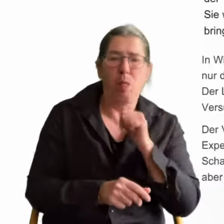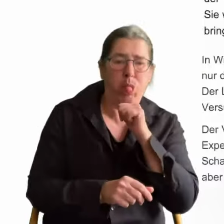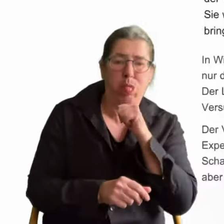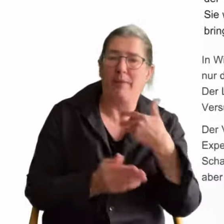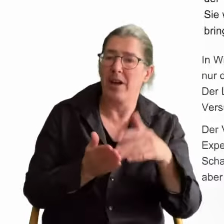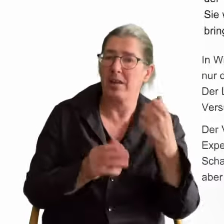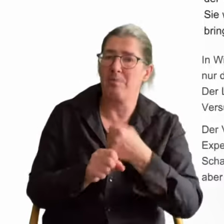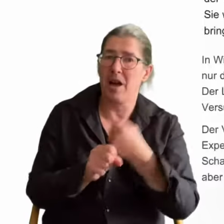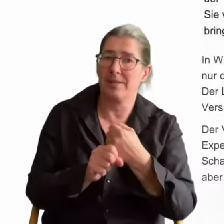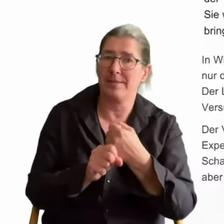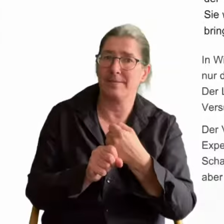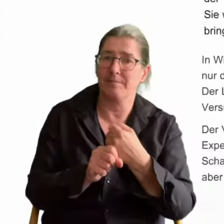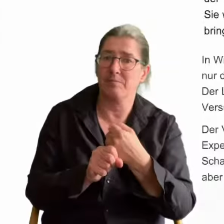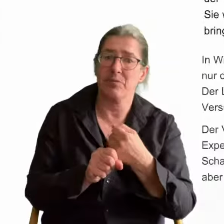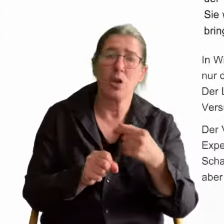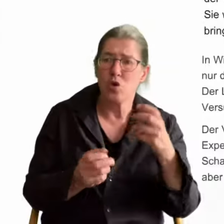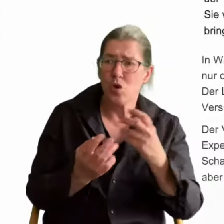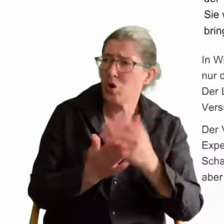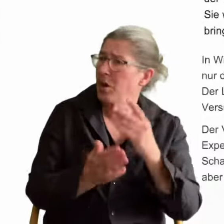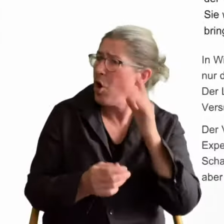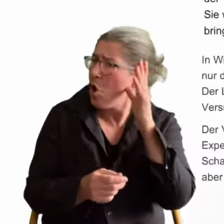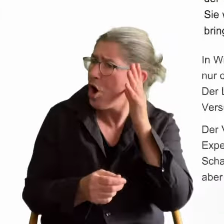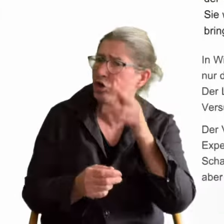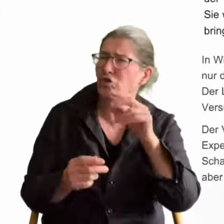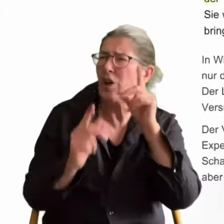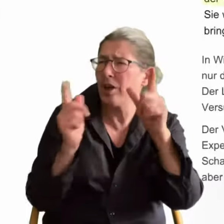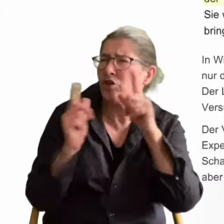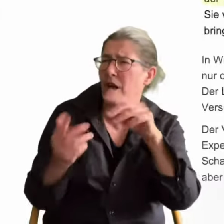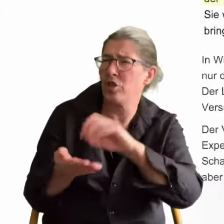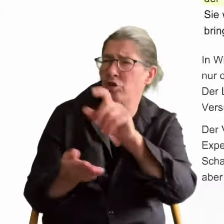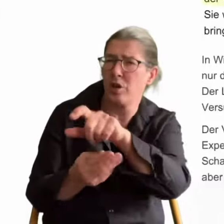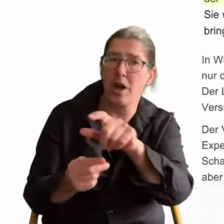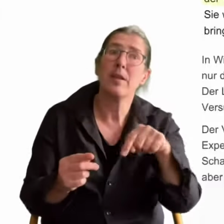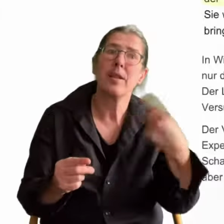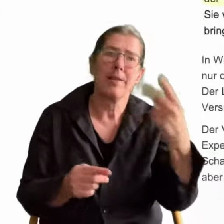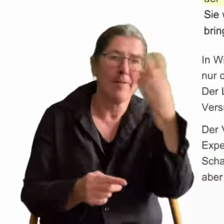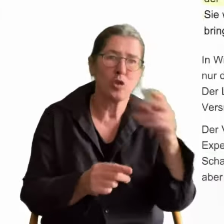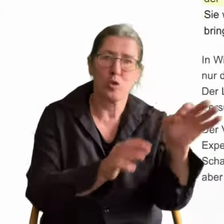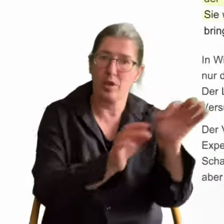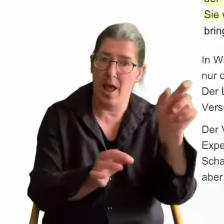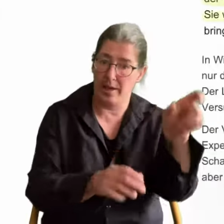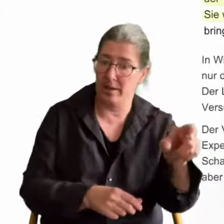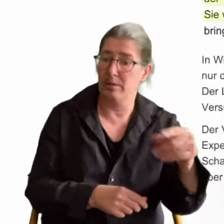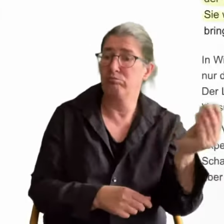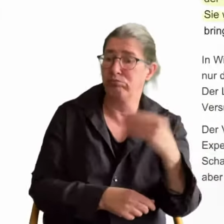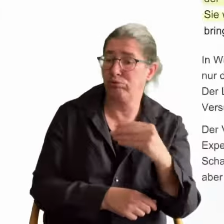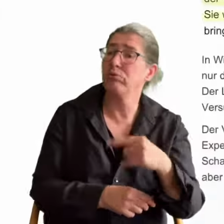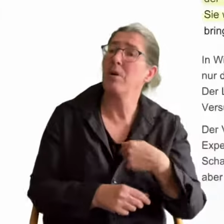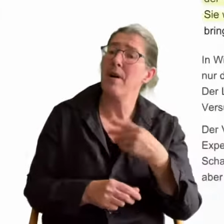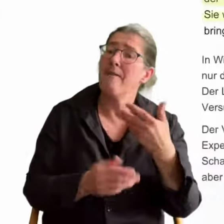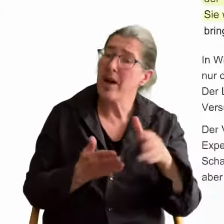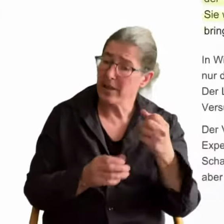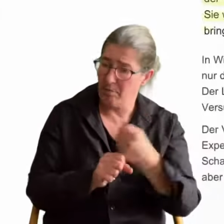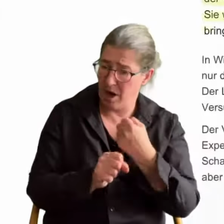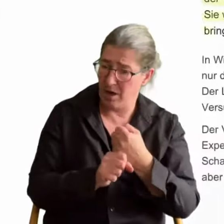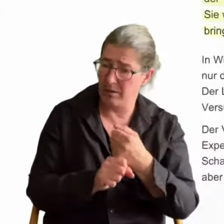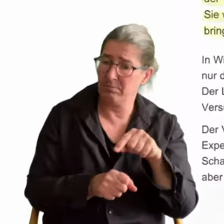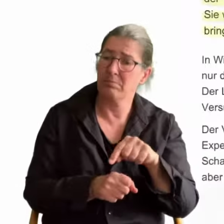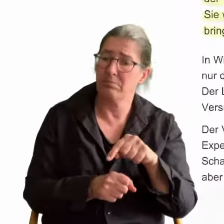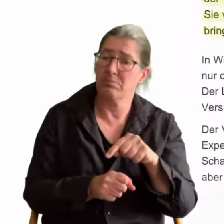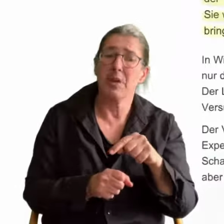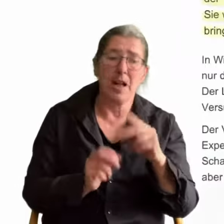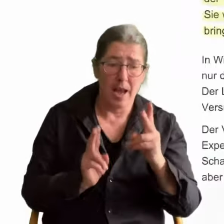weiterzumachen aufgrund der qualvollen schreie des schülers sagte der versuchsleiter einfach nur machen sie weiter um